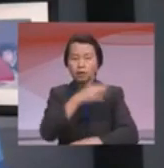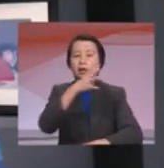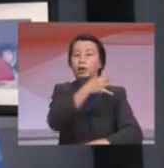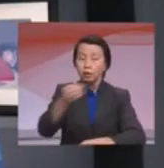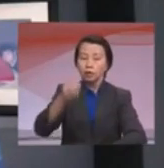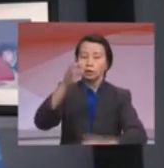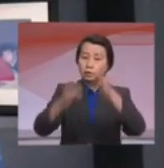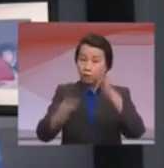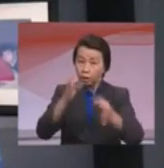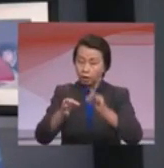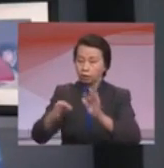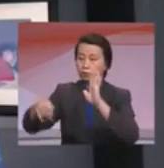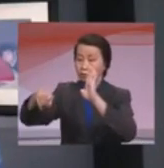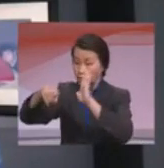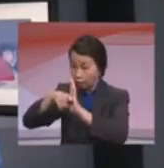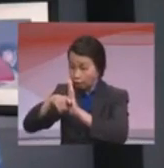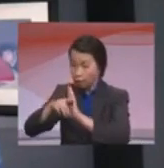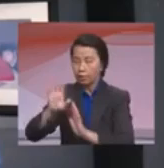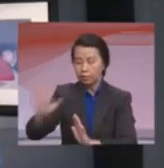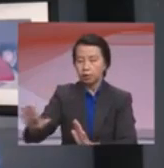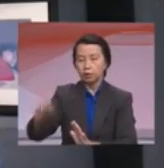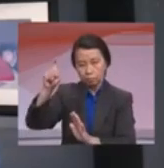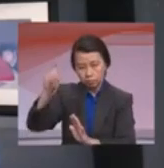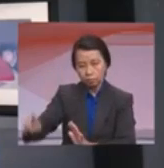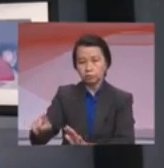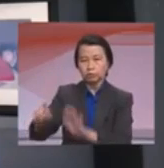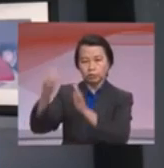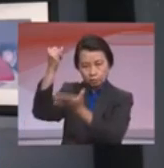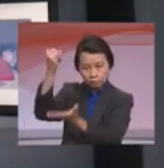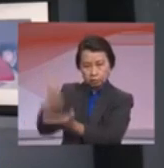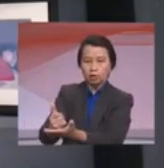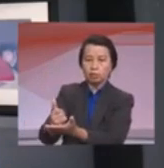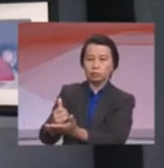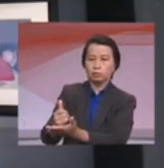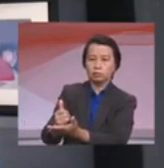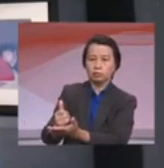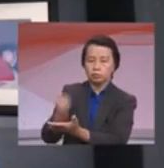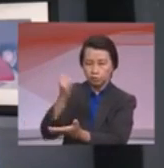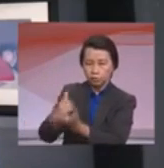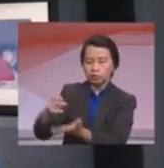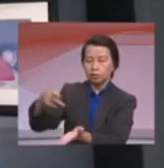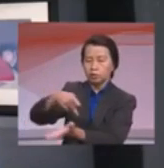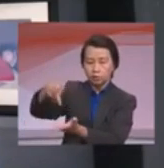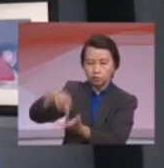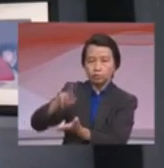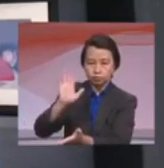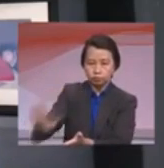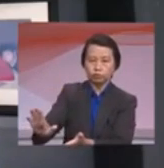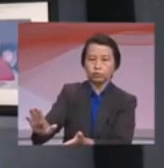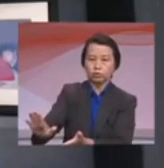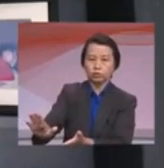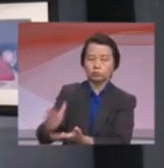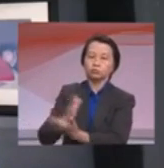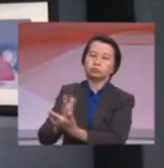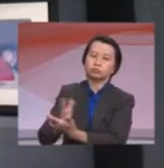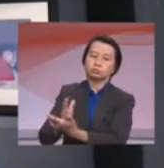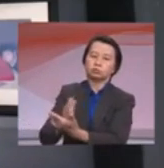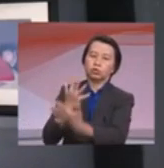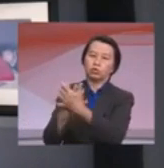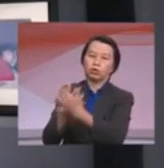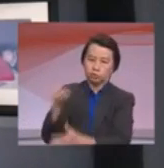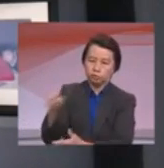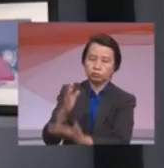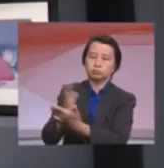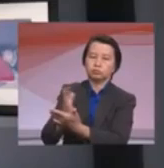jika negatif, mereka juga perlu berada di pusat transit kuarantin